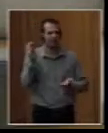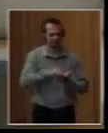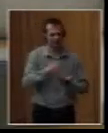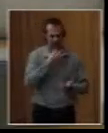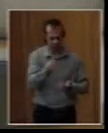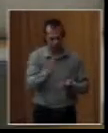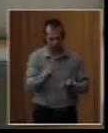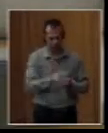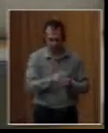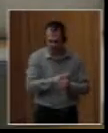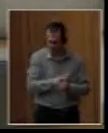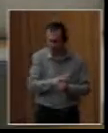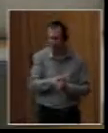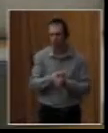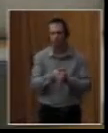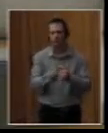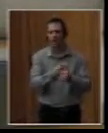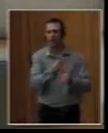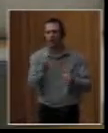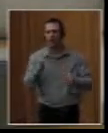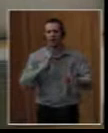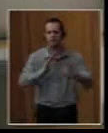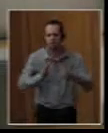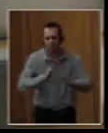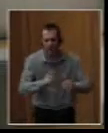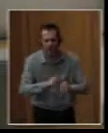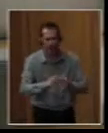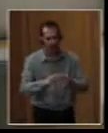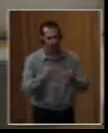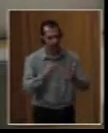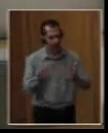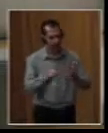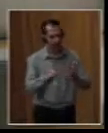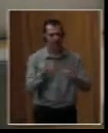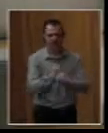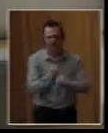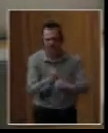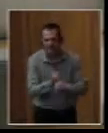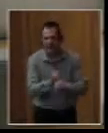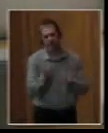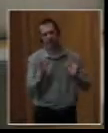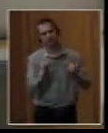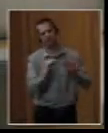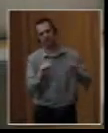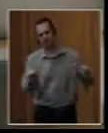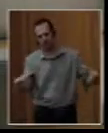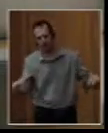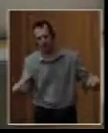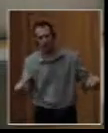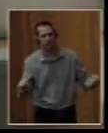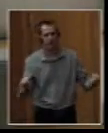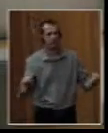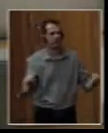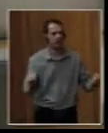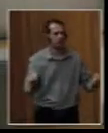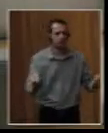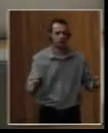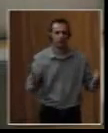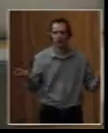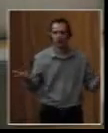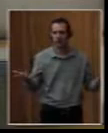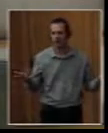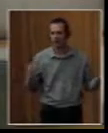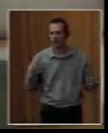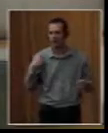έλεγα ότι είναι ζητήματα στον τομέα της πρόνοιας, στον τομέα της εργασίας, της παιδείας φυσικά, της